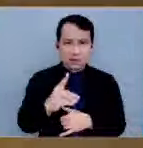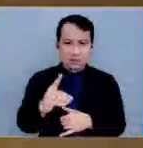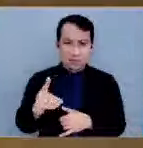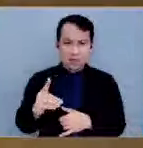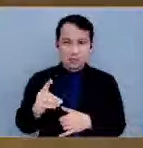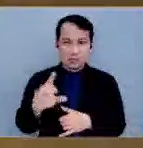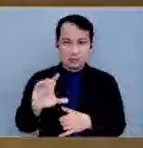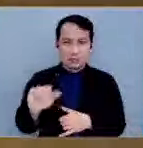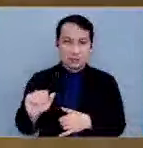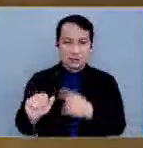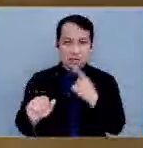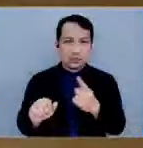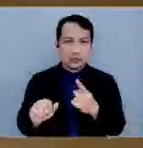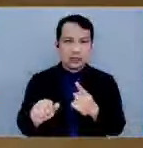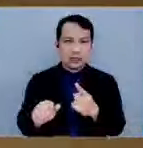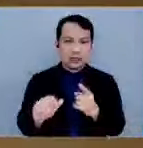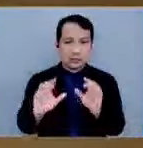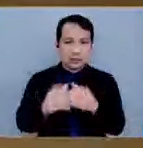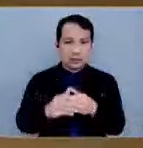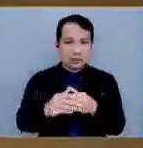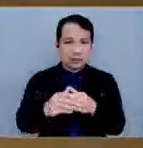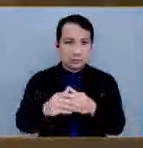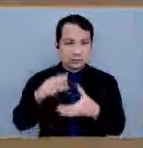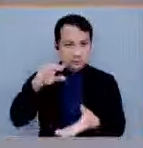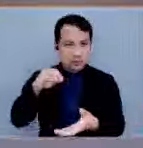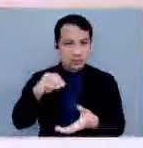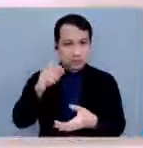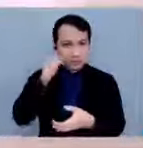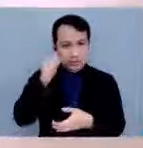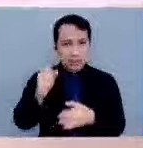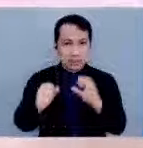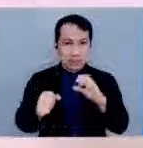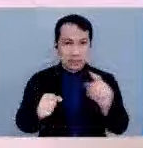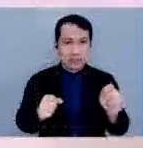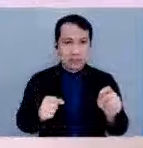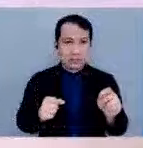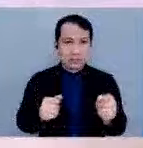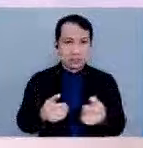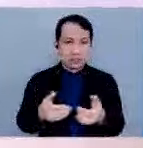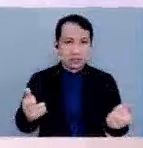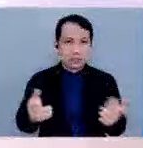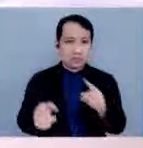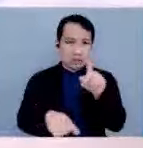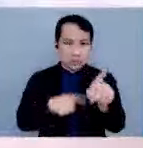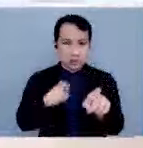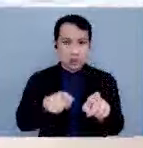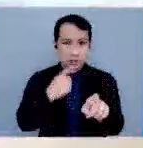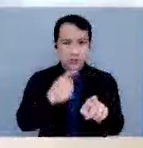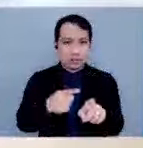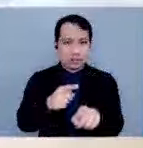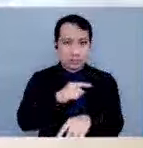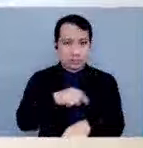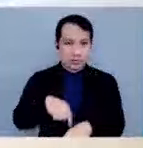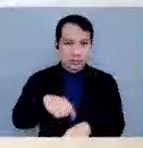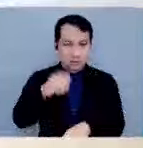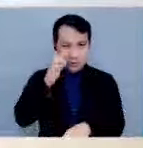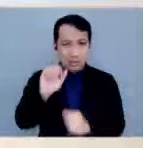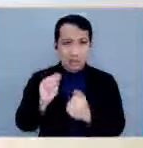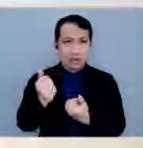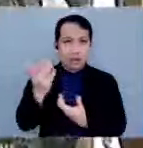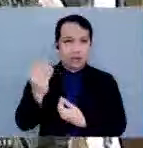kanyang Instagram account ang group photo nila kasama sina Sam at Kat. Pero nang tanungin namin si Queen Kat kung kamusta na sila ni